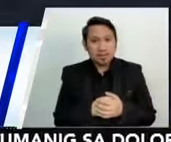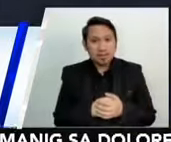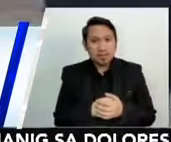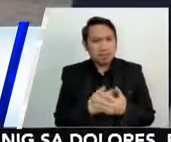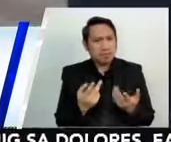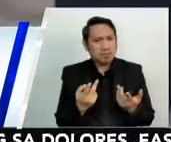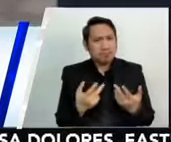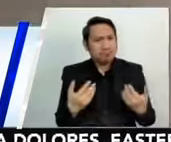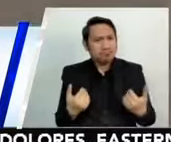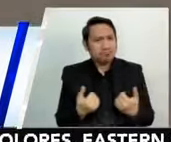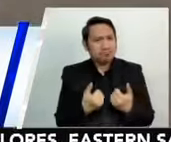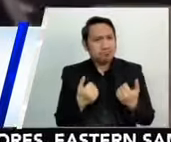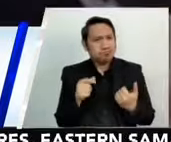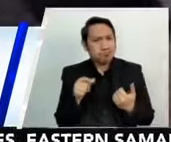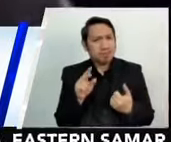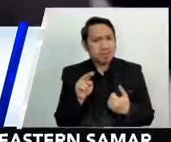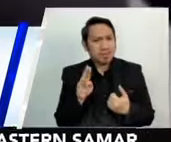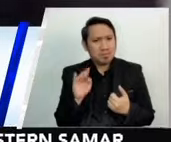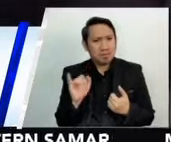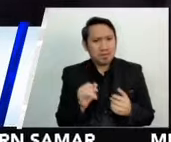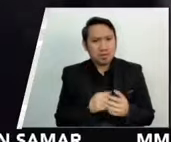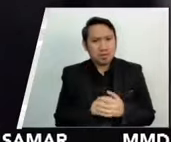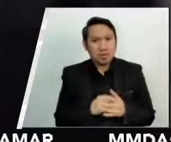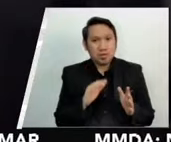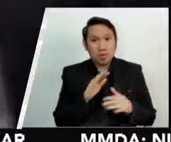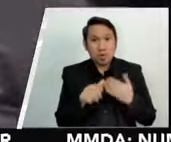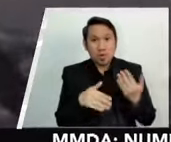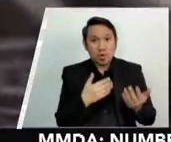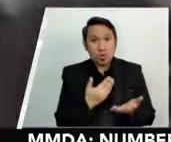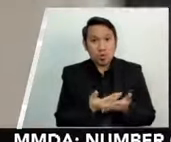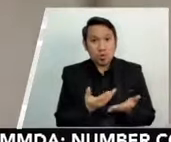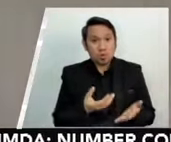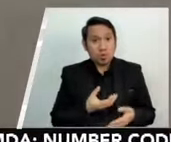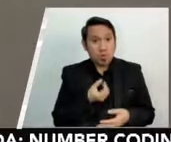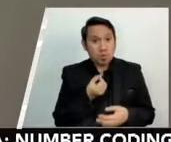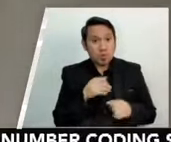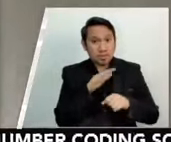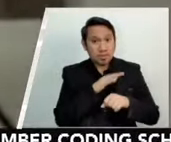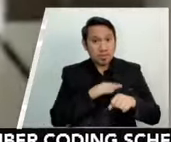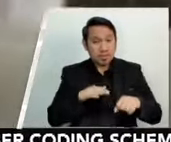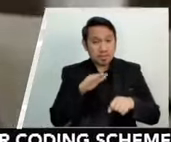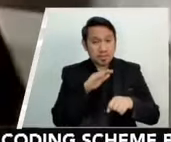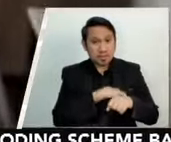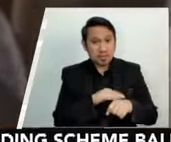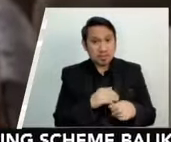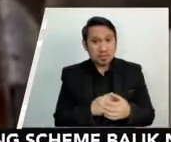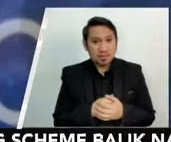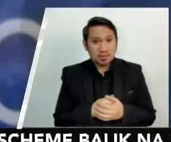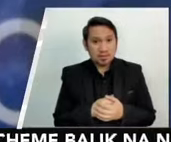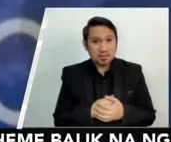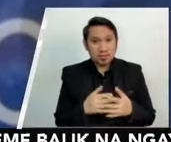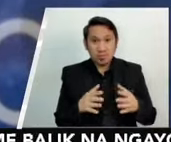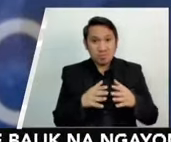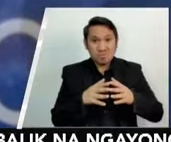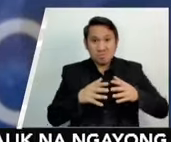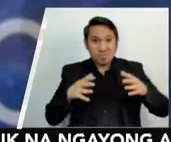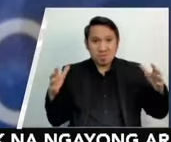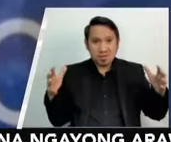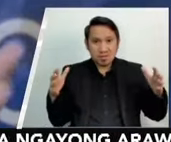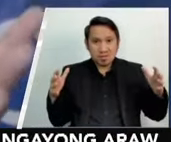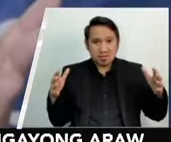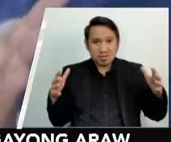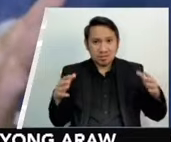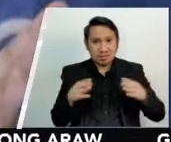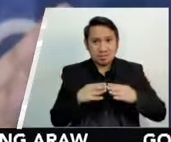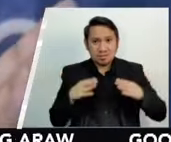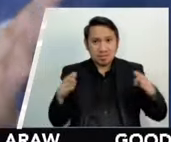ayon sa NBI. Lahat ng mga properties ni Pastor Kibuloy ay malalawak at malalaki. Because of his